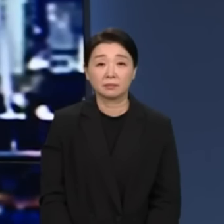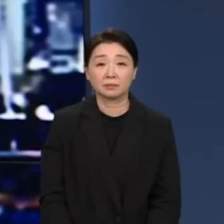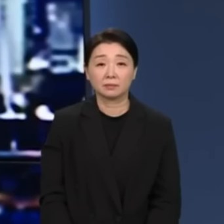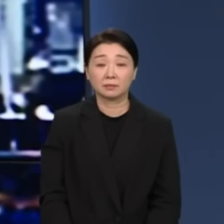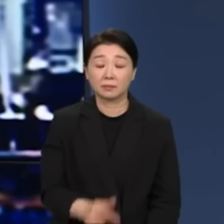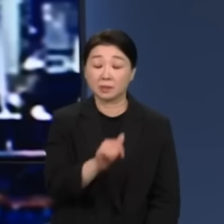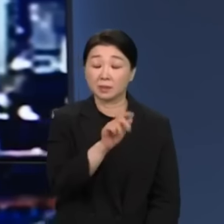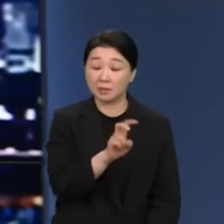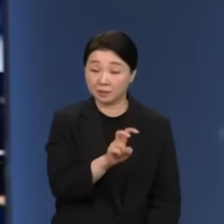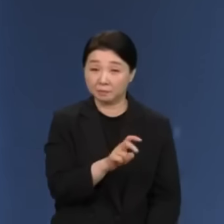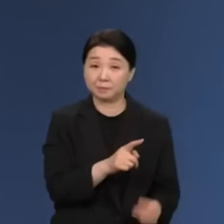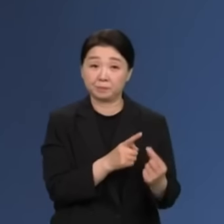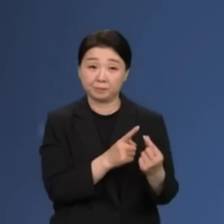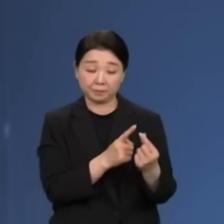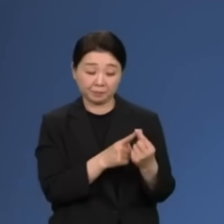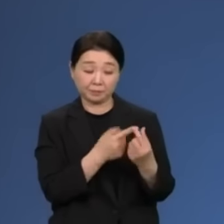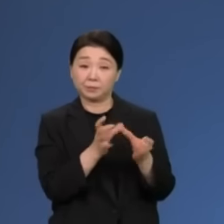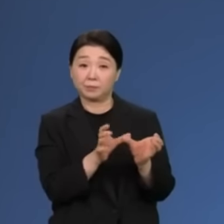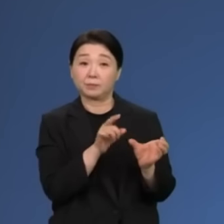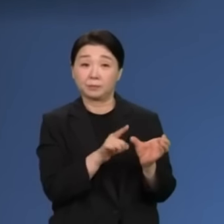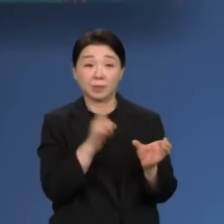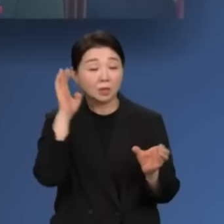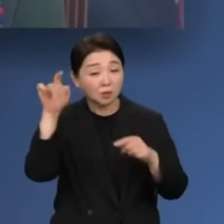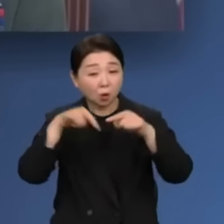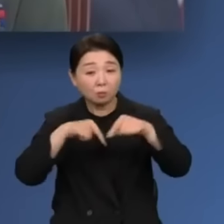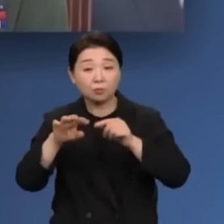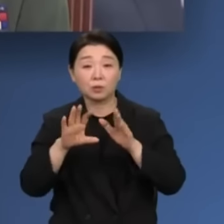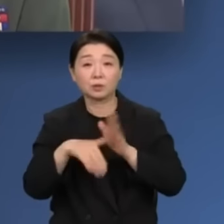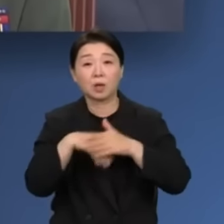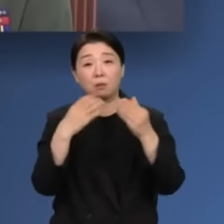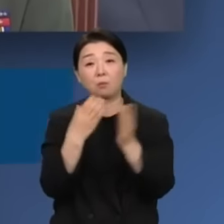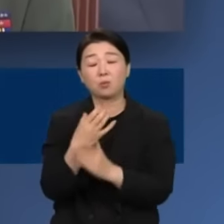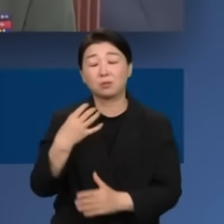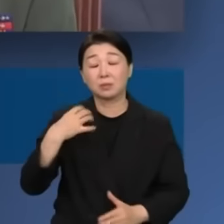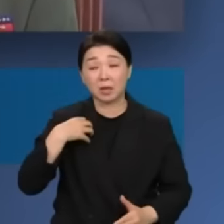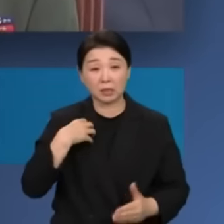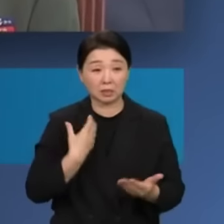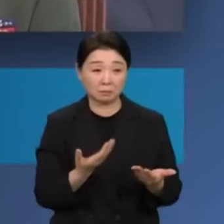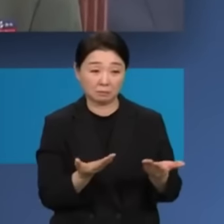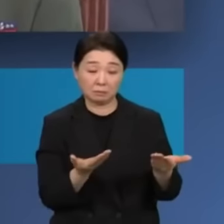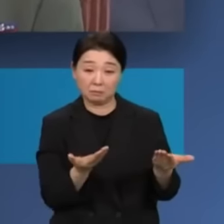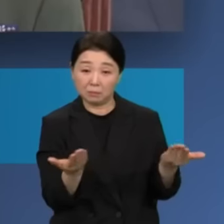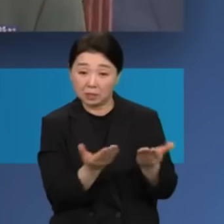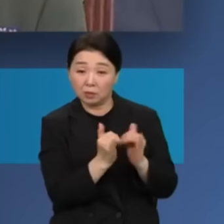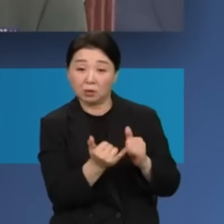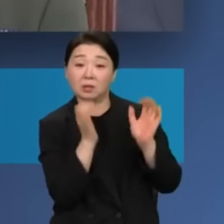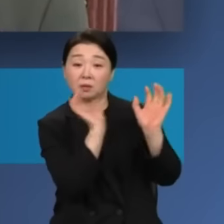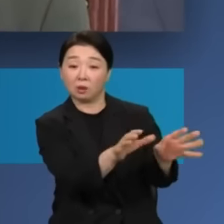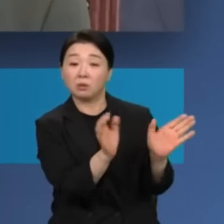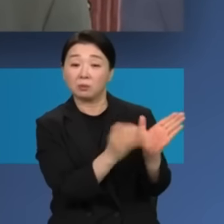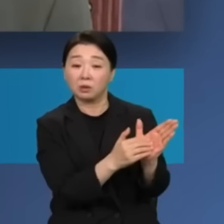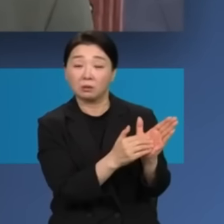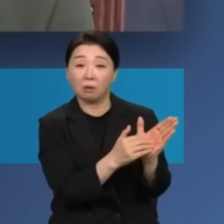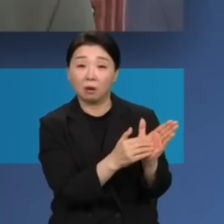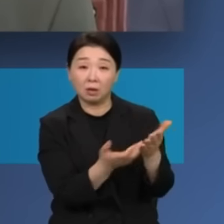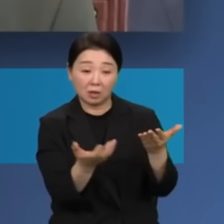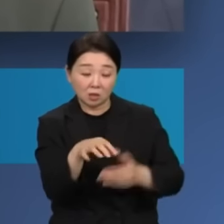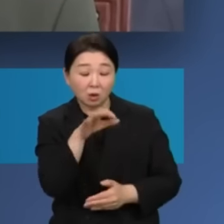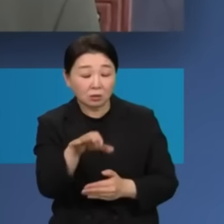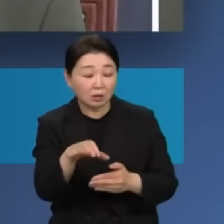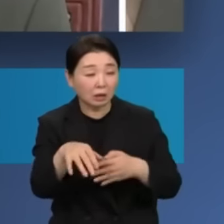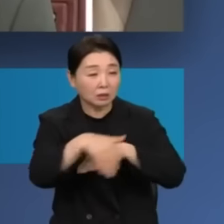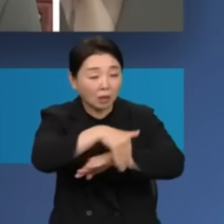임성근 전 해병대 1사단장은 청문회에서도 모든 책임을 부하에게 떠넘겼습니다. 현장에서 작전 지도를 했을